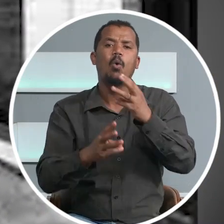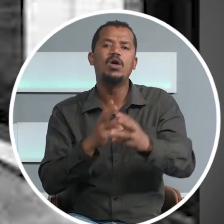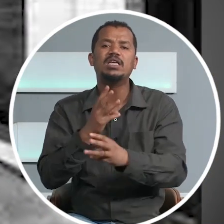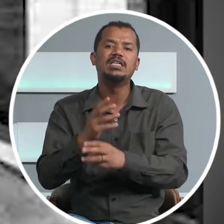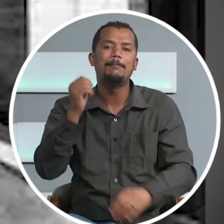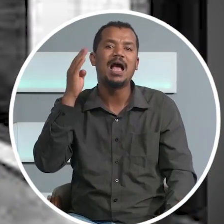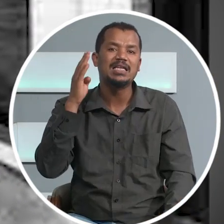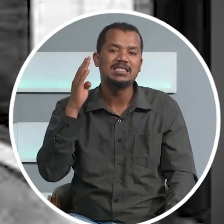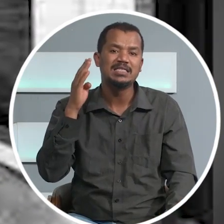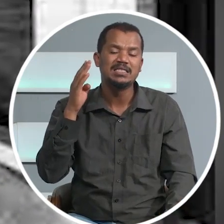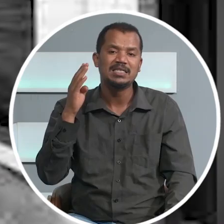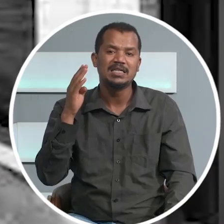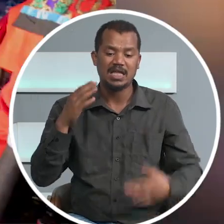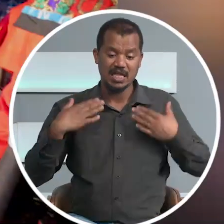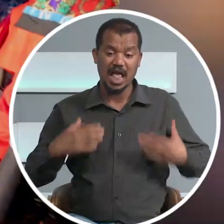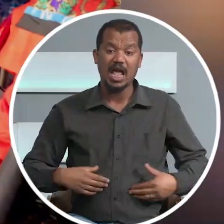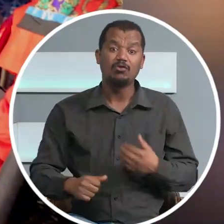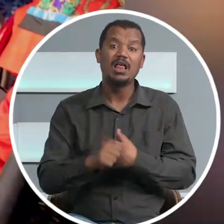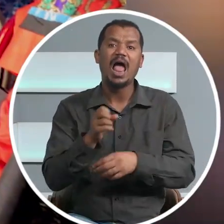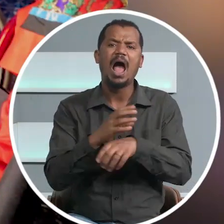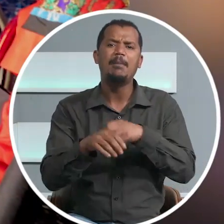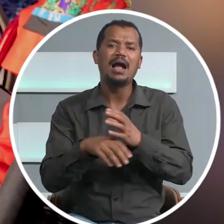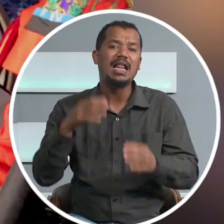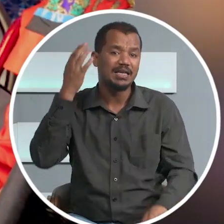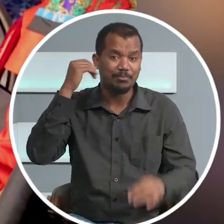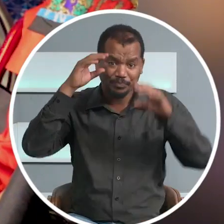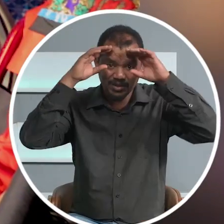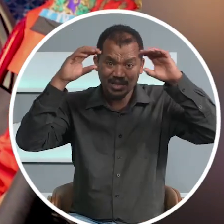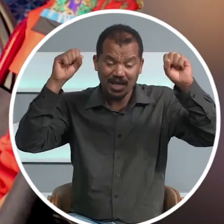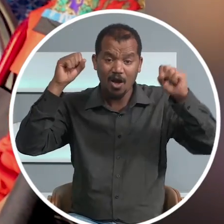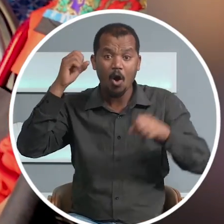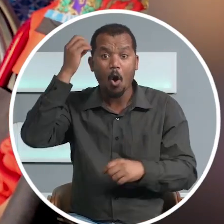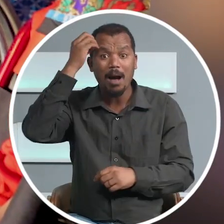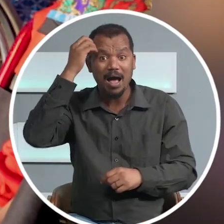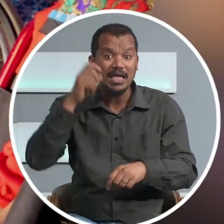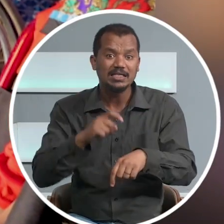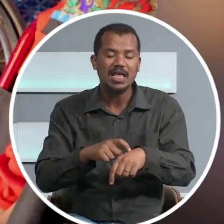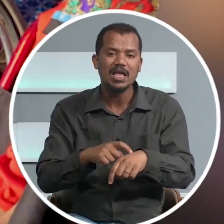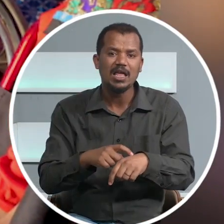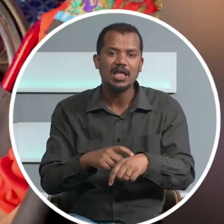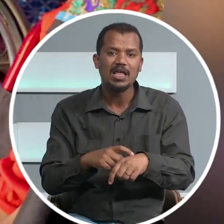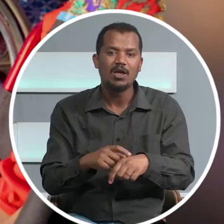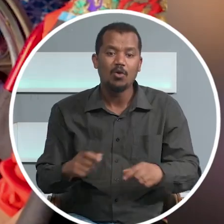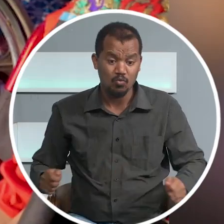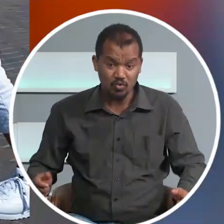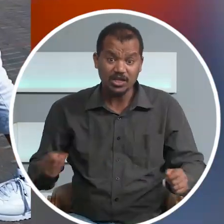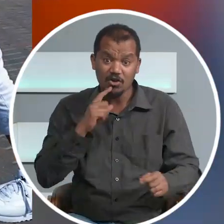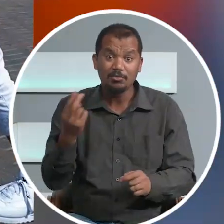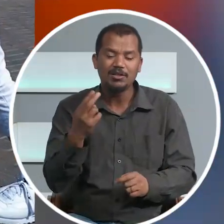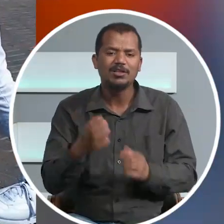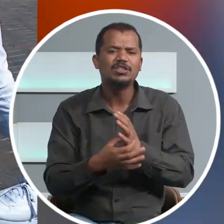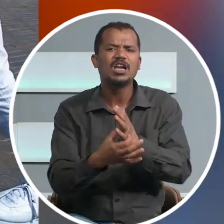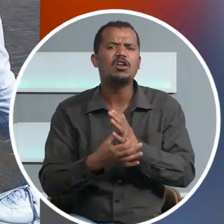ባንክ የዚህ የአካል ጉዳተኞች አማካሪ የነበረች በፕሬዚዳንት ኦባማ ጊዜ ውልጀር ነው የምጠቀመው እና